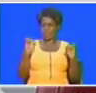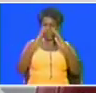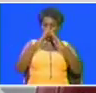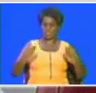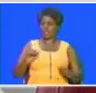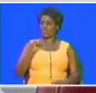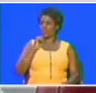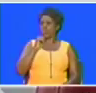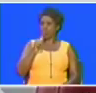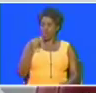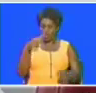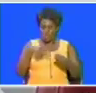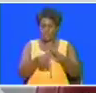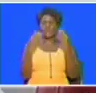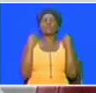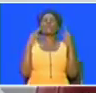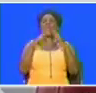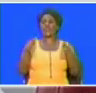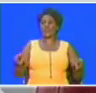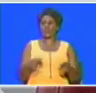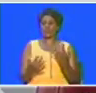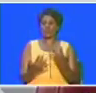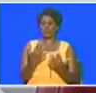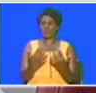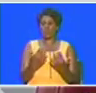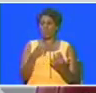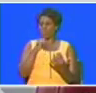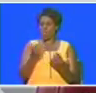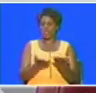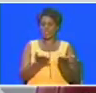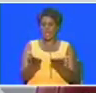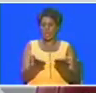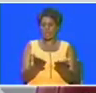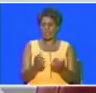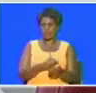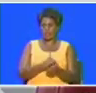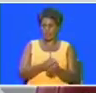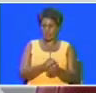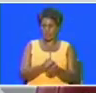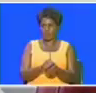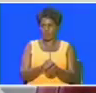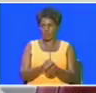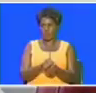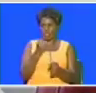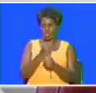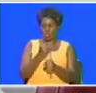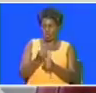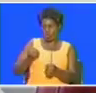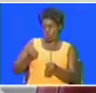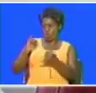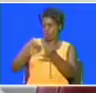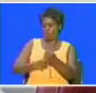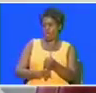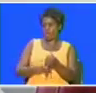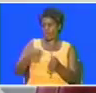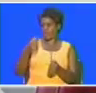lakini si hadi kwenye chumba cha kulala, kupika lakini si kumpakulia mume, kuosha nguo lakini hizo kazi ni za mke wa nyumbani. Steven